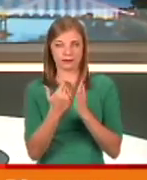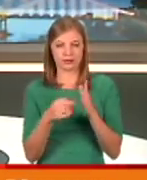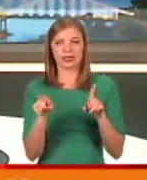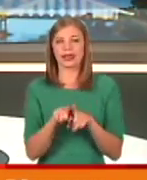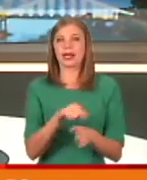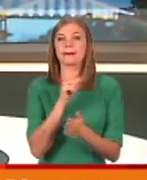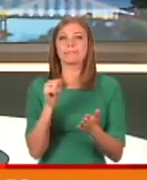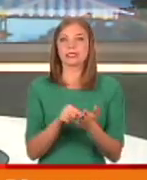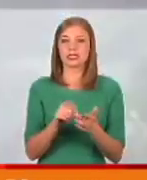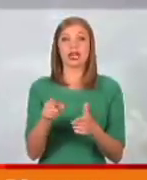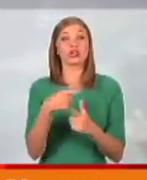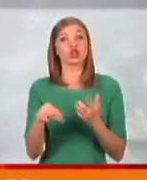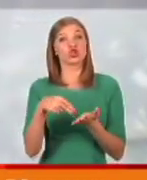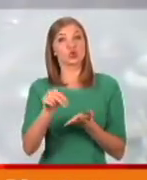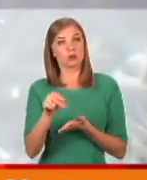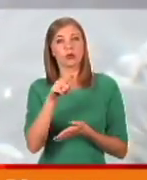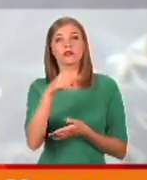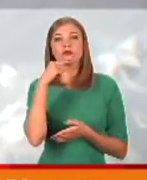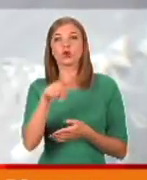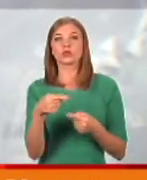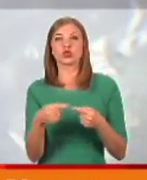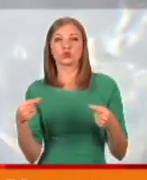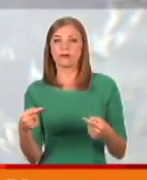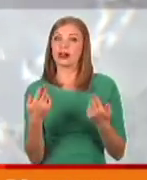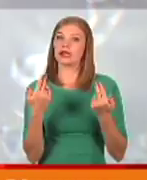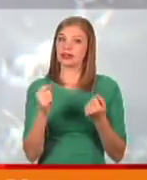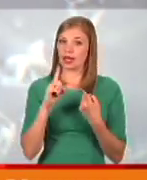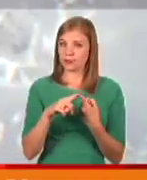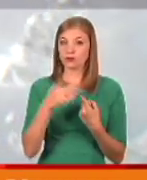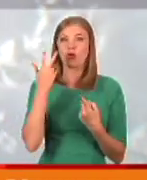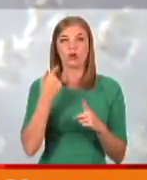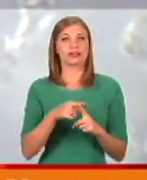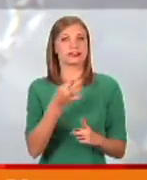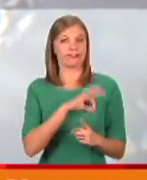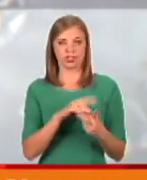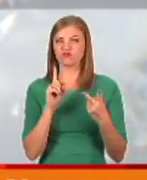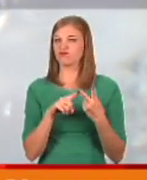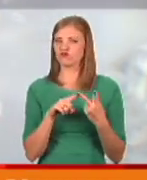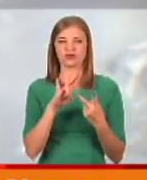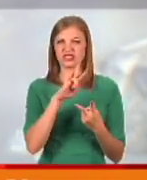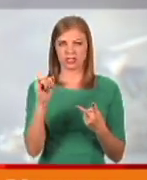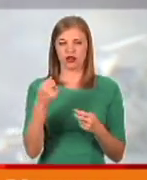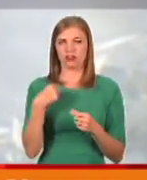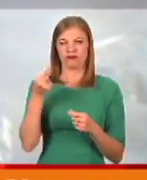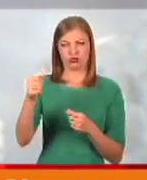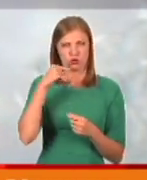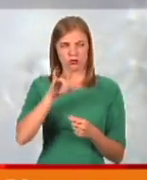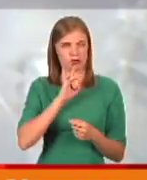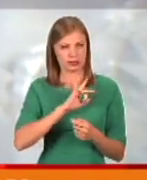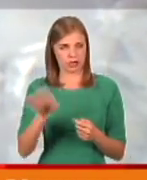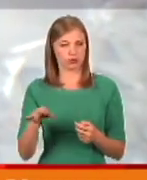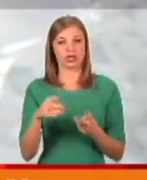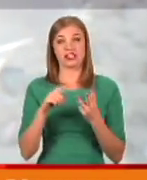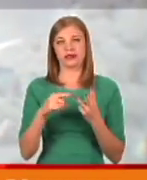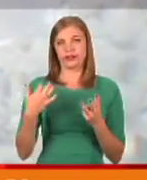таке питання. Чи купуєте ви російські товари? Так. Коли це вигідно? Ні. Не спонсорую країну-агресорку,